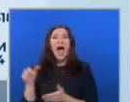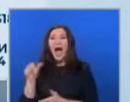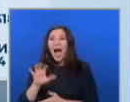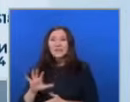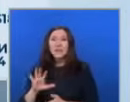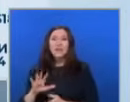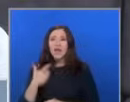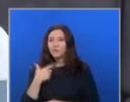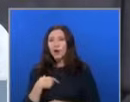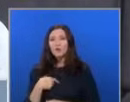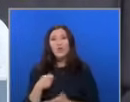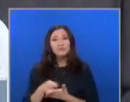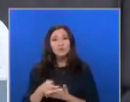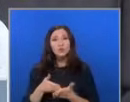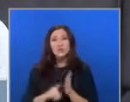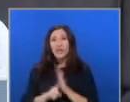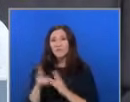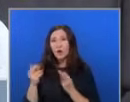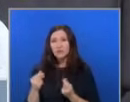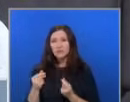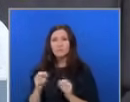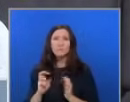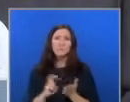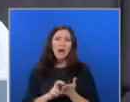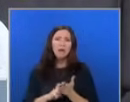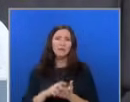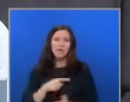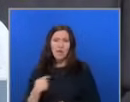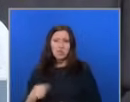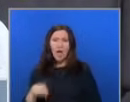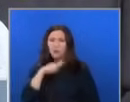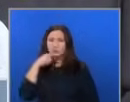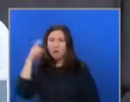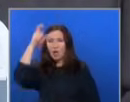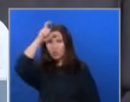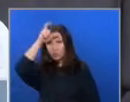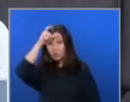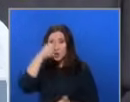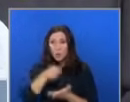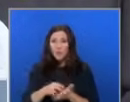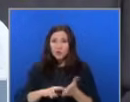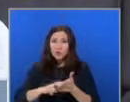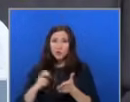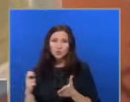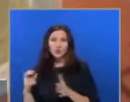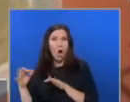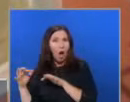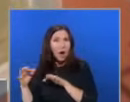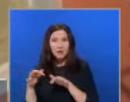инвеститори заради инфлацията. Централните банки на Китай, на Русия, на Турция купуват изключително